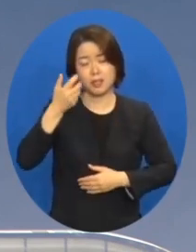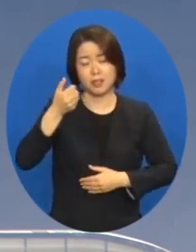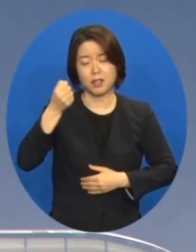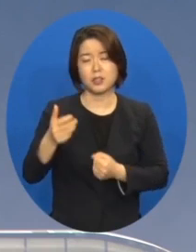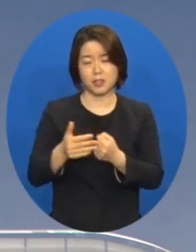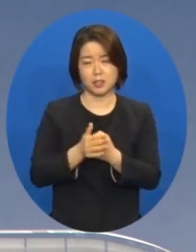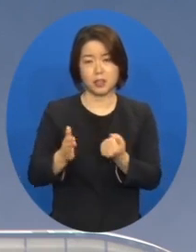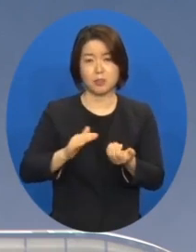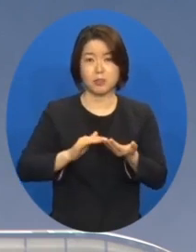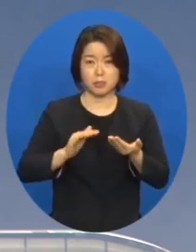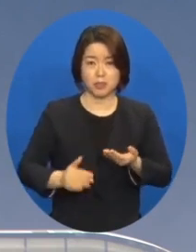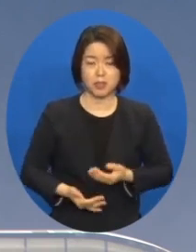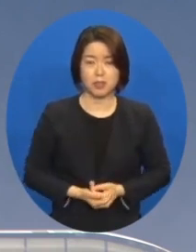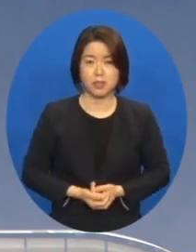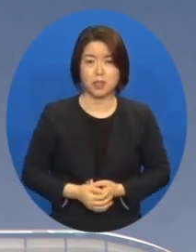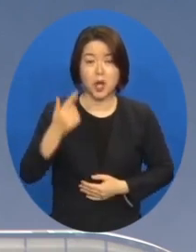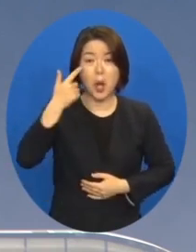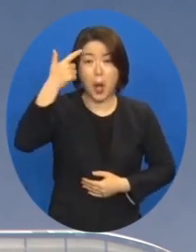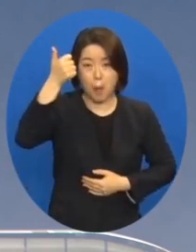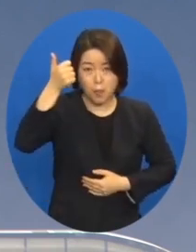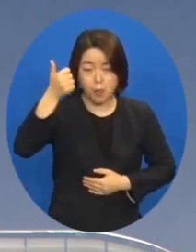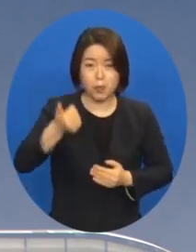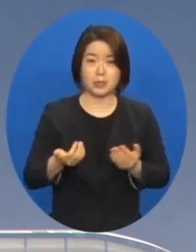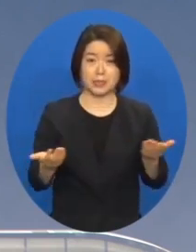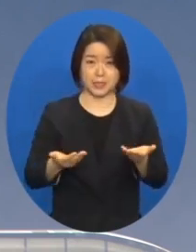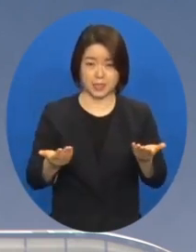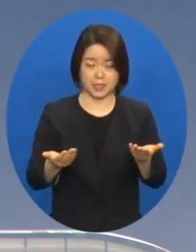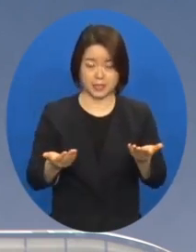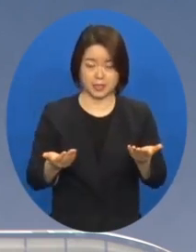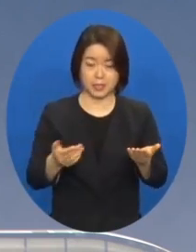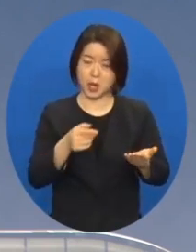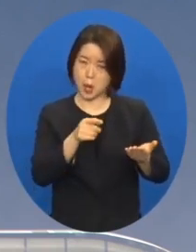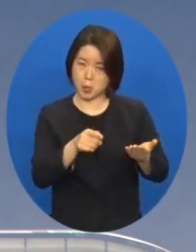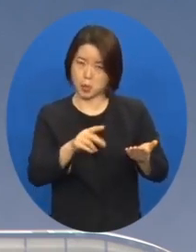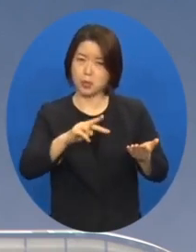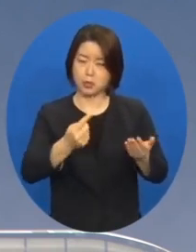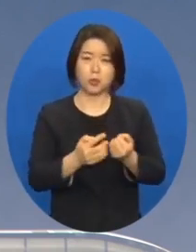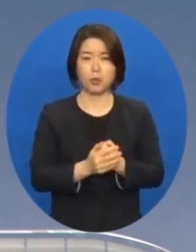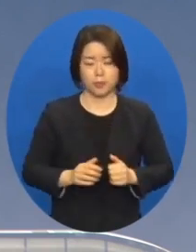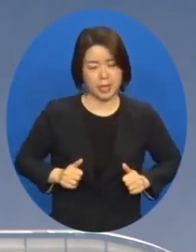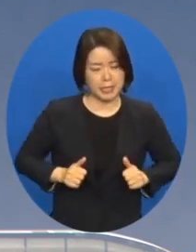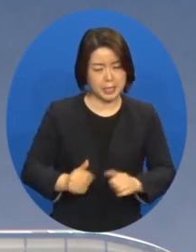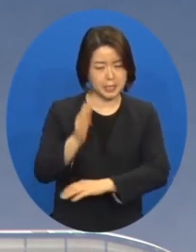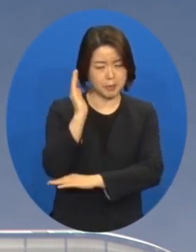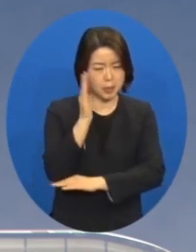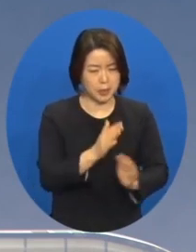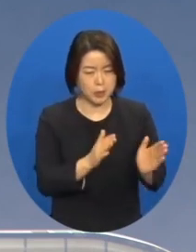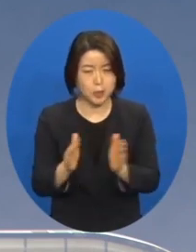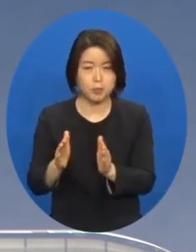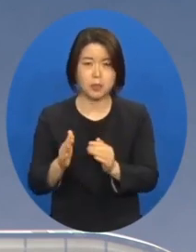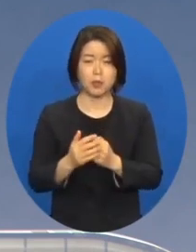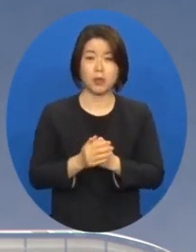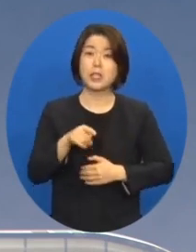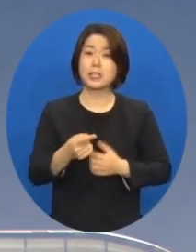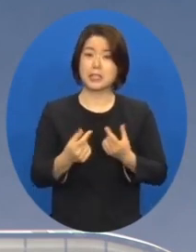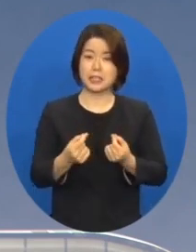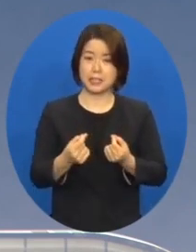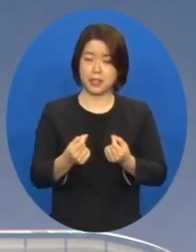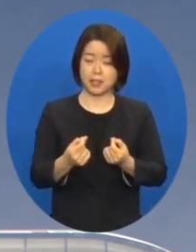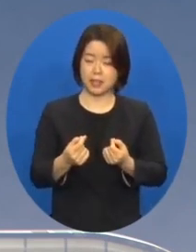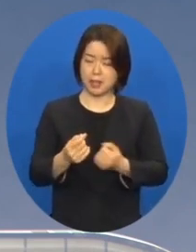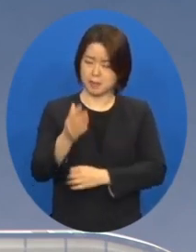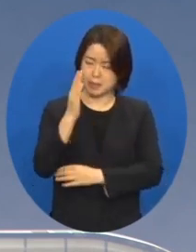때문에 목사의 일을 하는 것도 열심히 설교 준비하고 그렇게 내가 사역을 하는